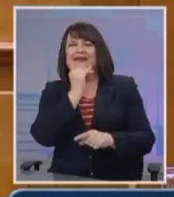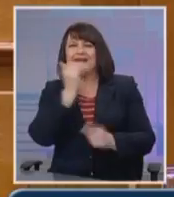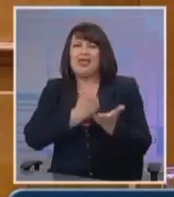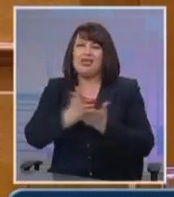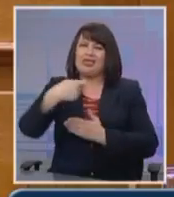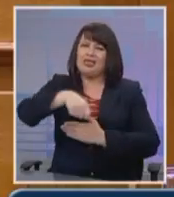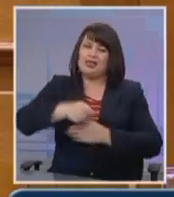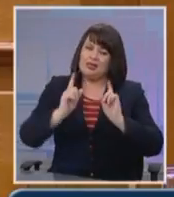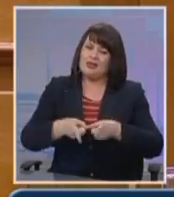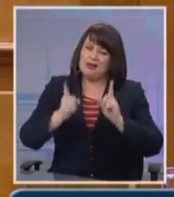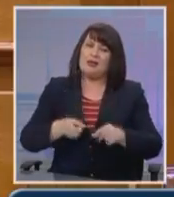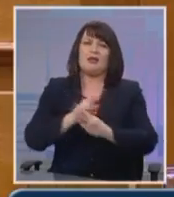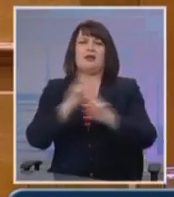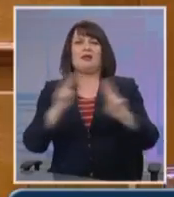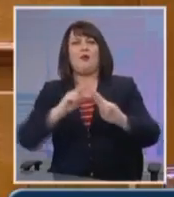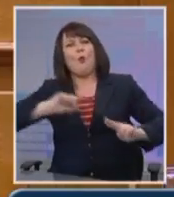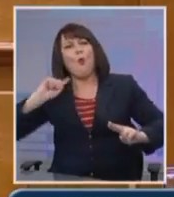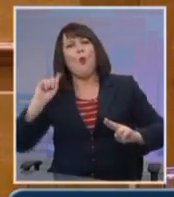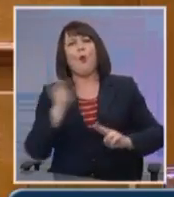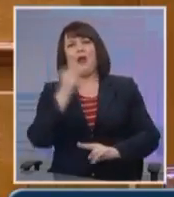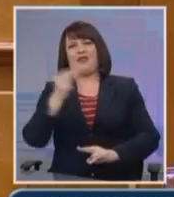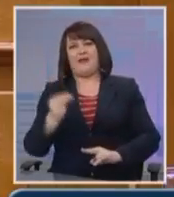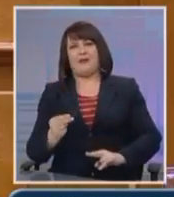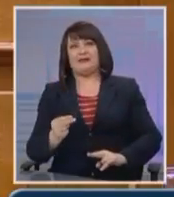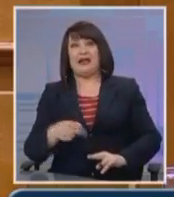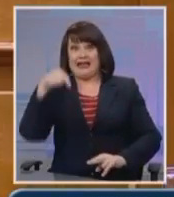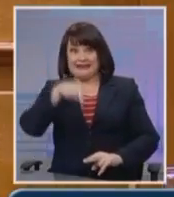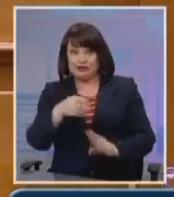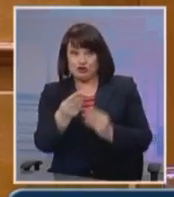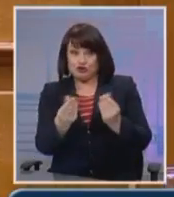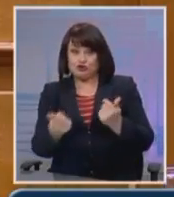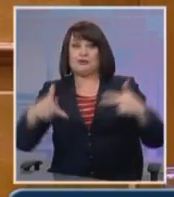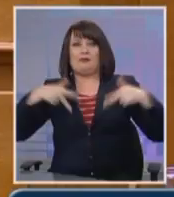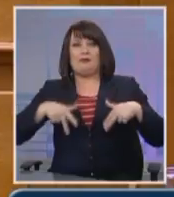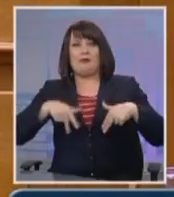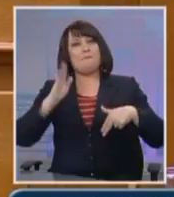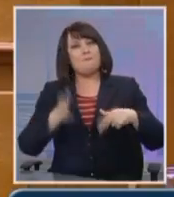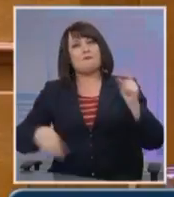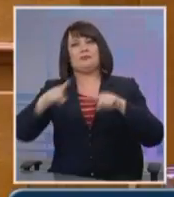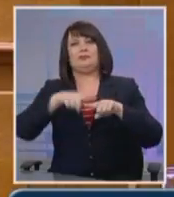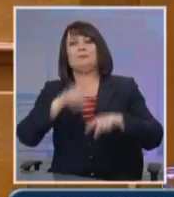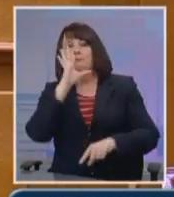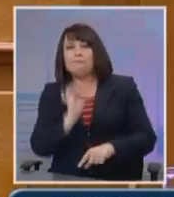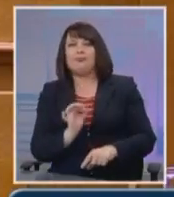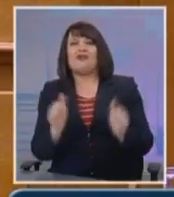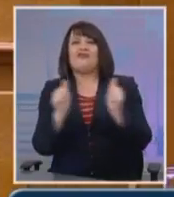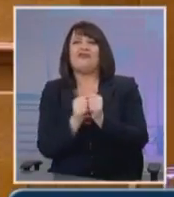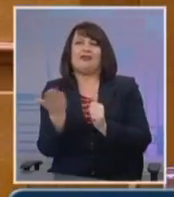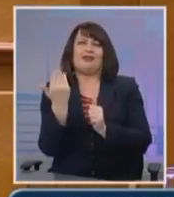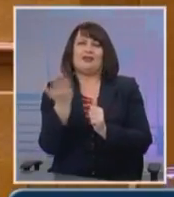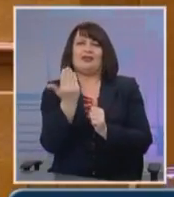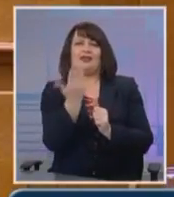δικαιοσύνης και με διαφάνεια παντού και στα πάντα. Ένα τέτοιο κράτος μπορεί να καταστήσει την Ελλάδα πραγματικά φιλική στις